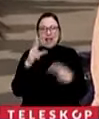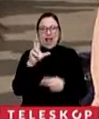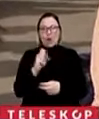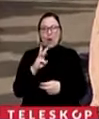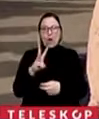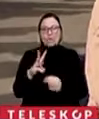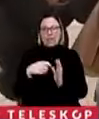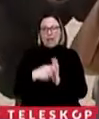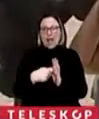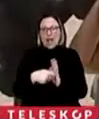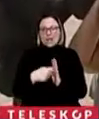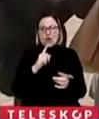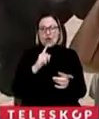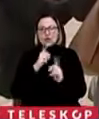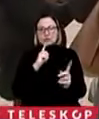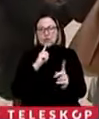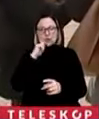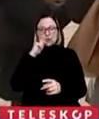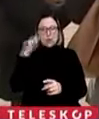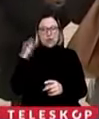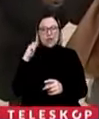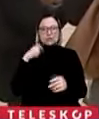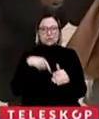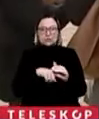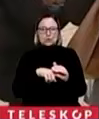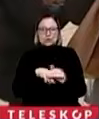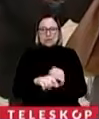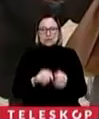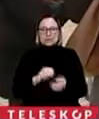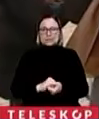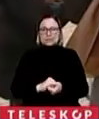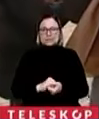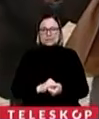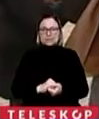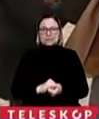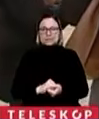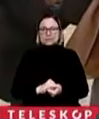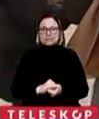Nagrywa m.in. rozmowy z ukraińskimi uchodźcami. Marcin Wróblewski, Teleskop.